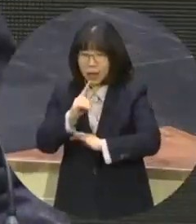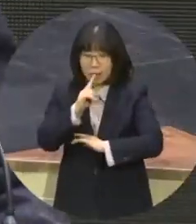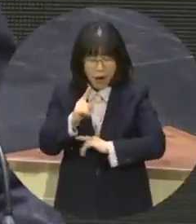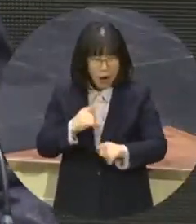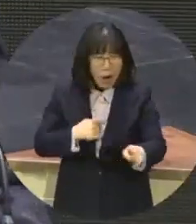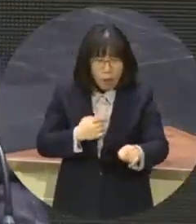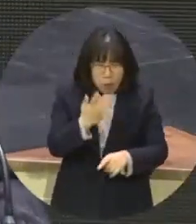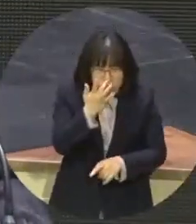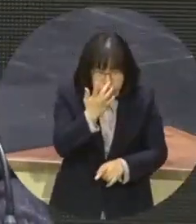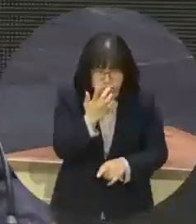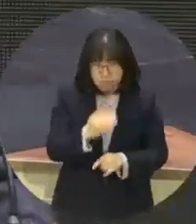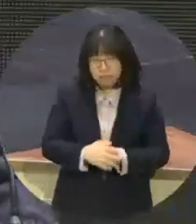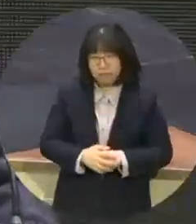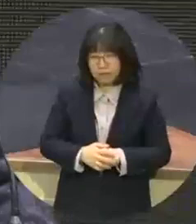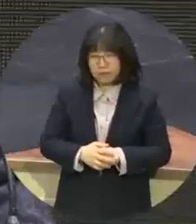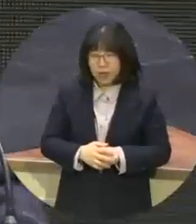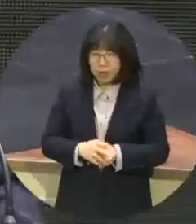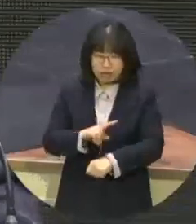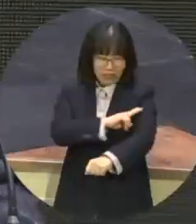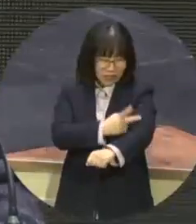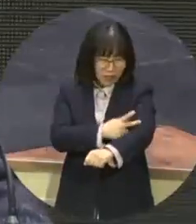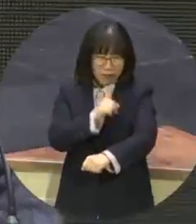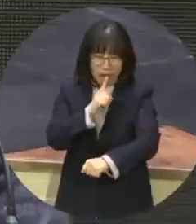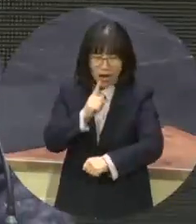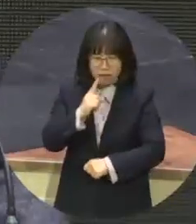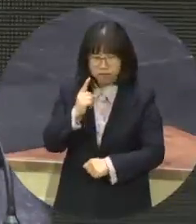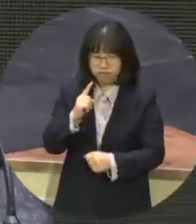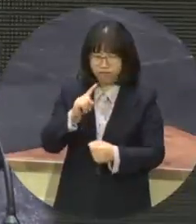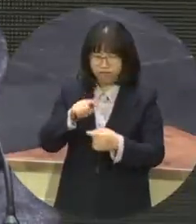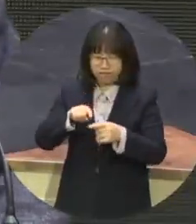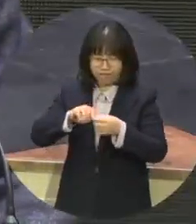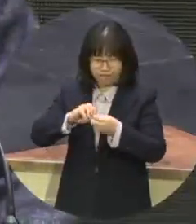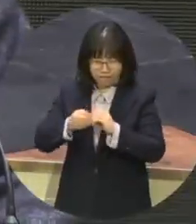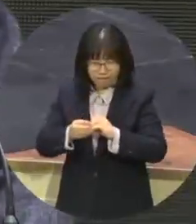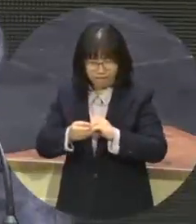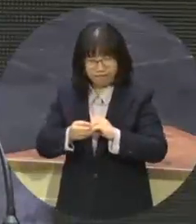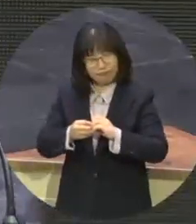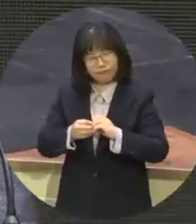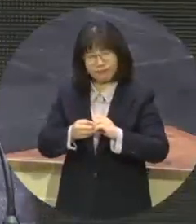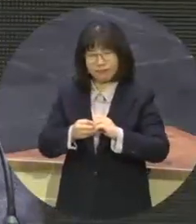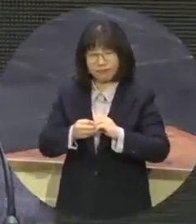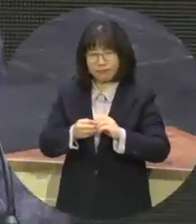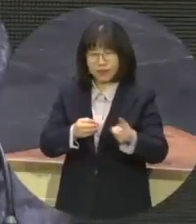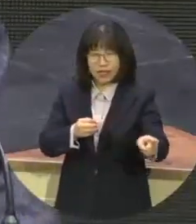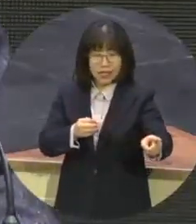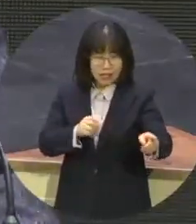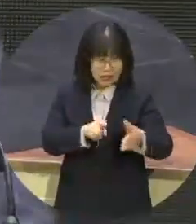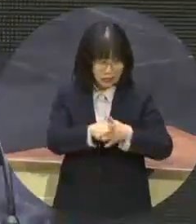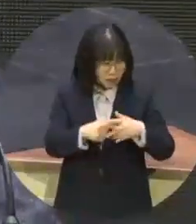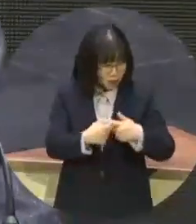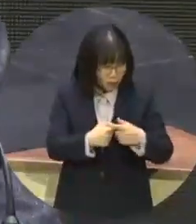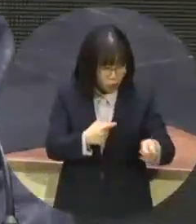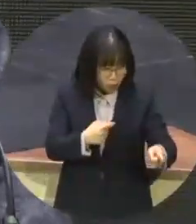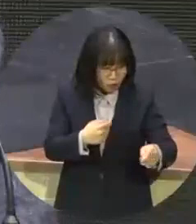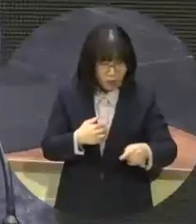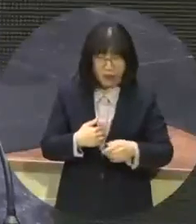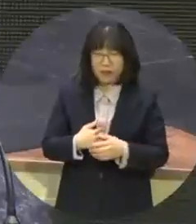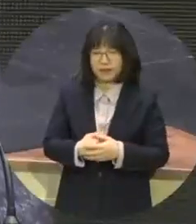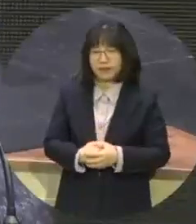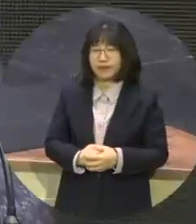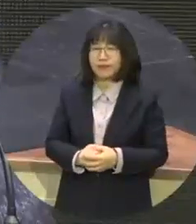같아. 뭐 말이 참 뭐 용어가 이상한. 우리 평소 때 내가 교회 다니는 교회 서지도 않는 말을 자꾸